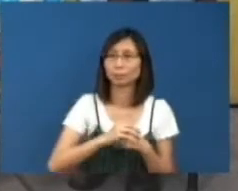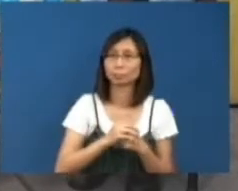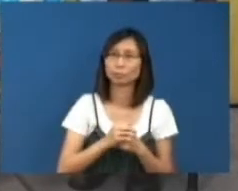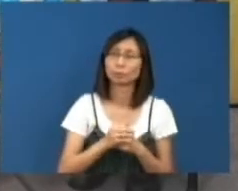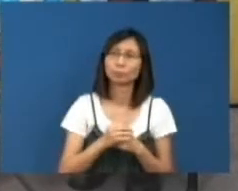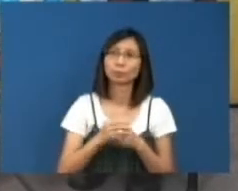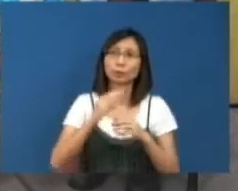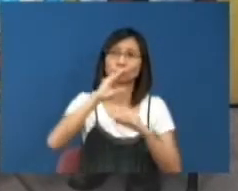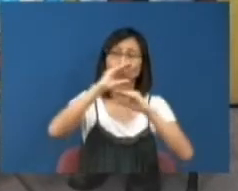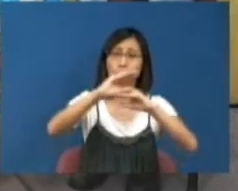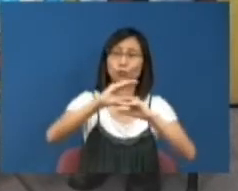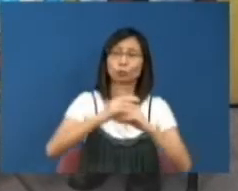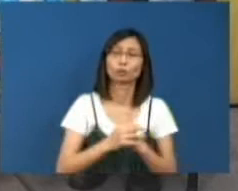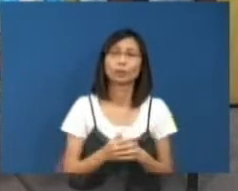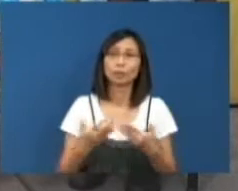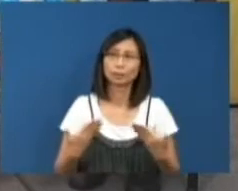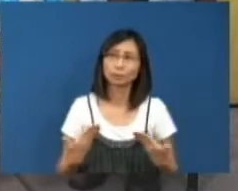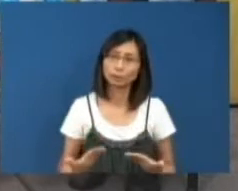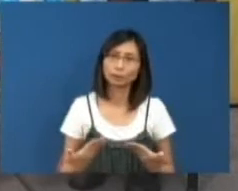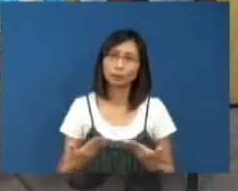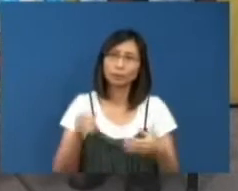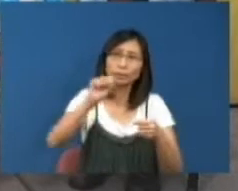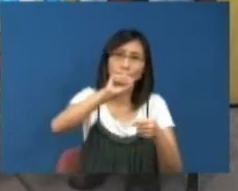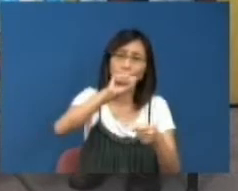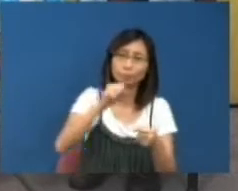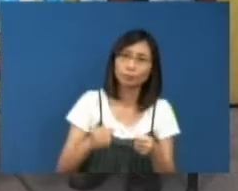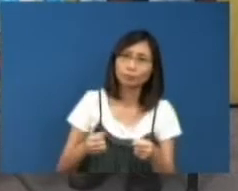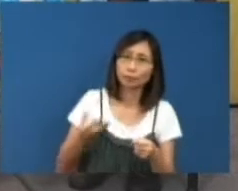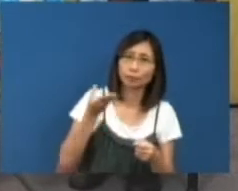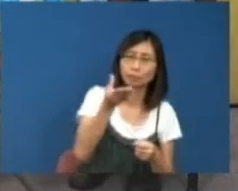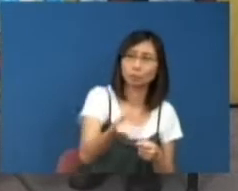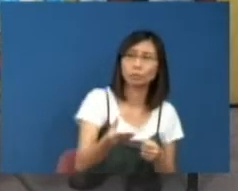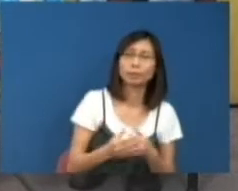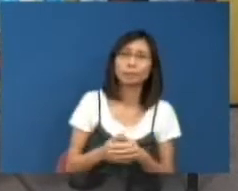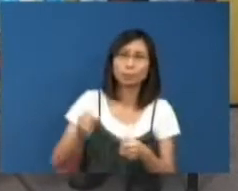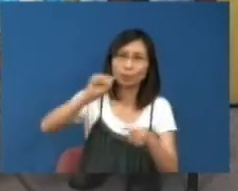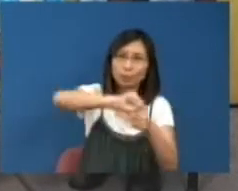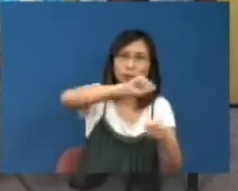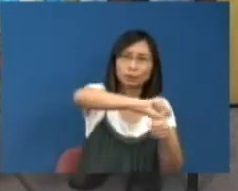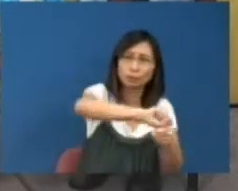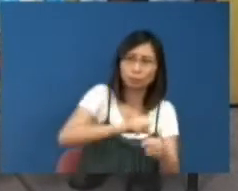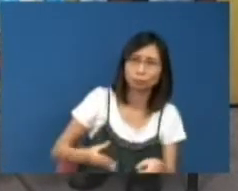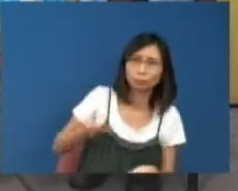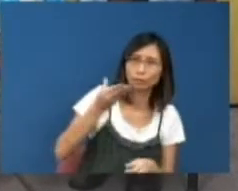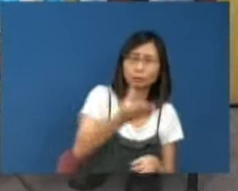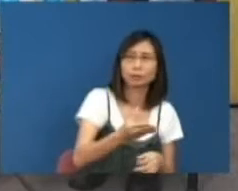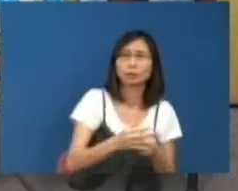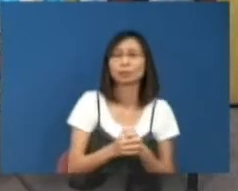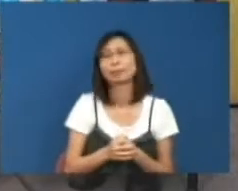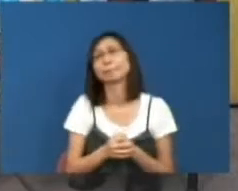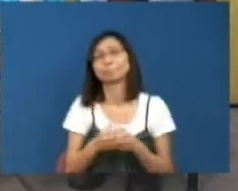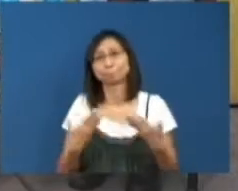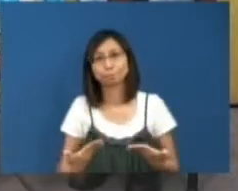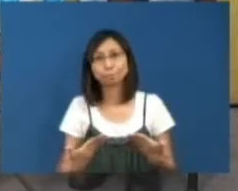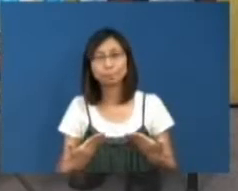過到依家嗰個投放咧，係都係泵錢落去嘅。啊！至做到而家嗰個局面，而家可以